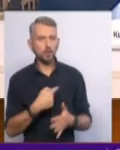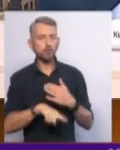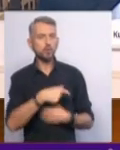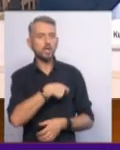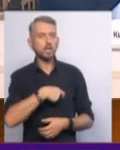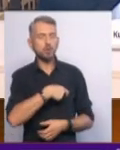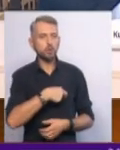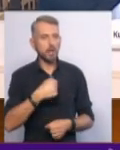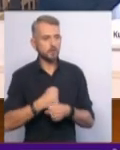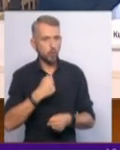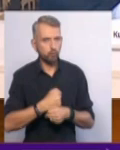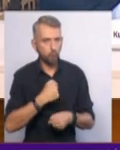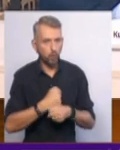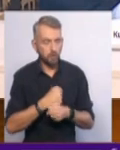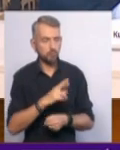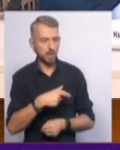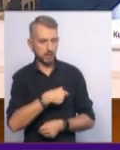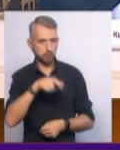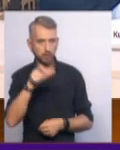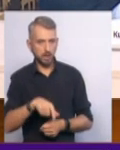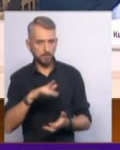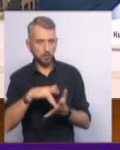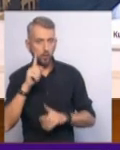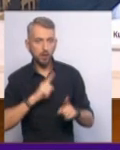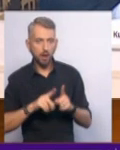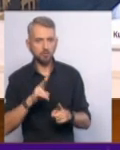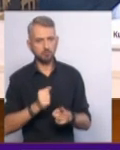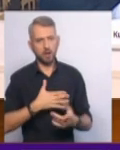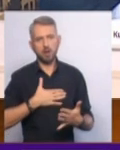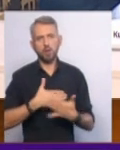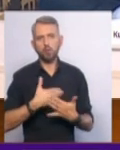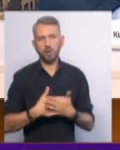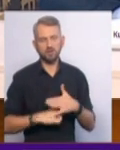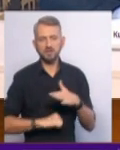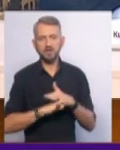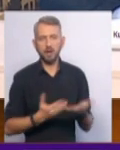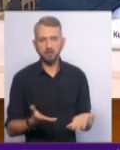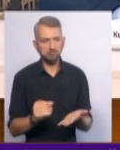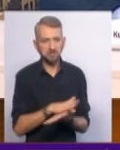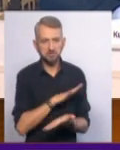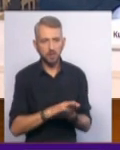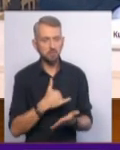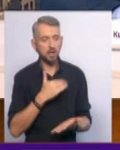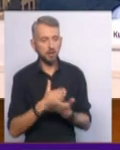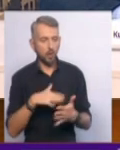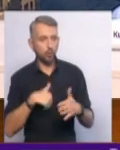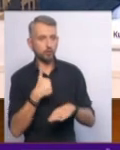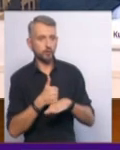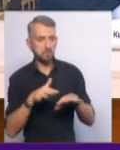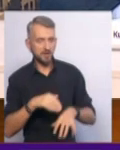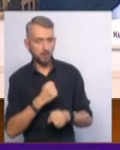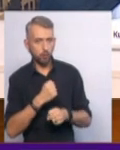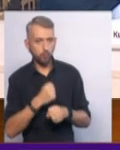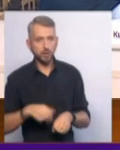депутатська робота – як депутата міської ради, вона на громадських засадах. У мене є основне місце роботи